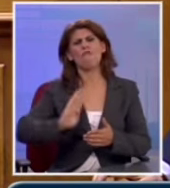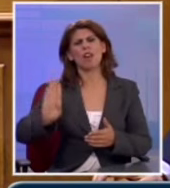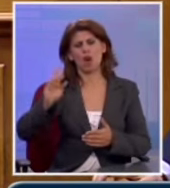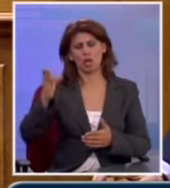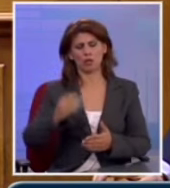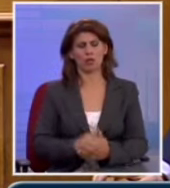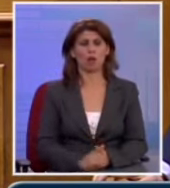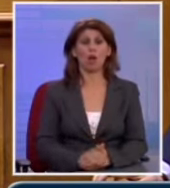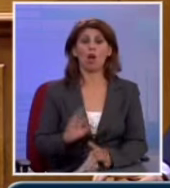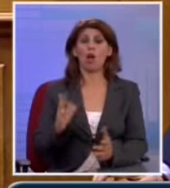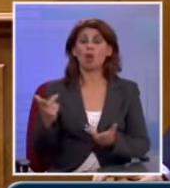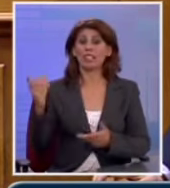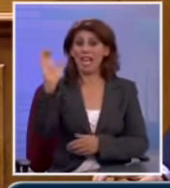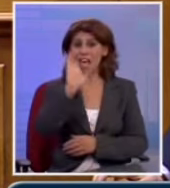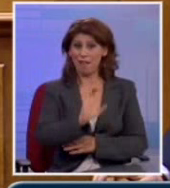Ότι η Ευρώπη